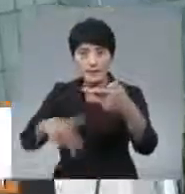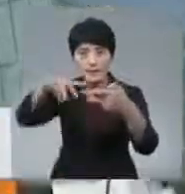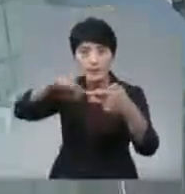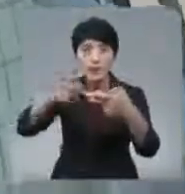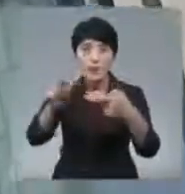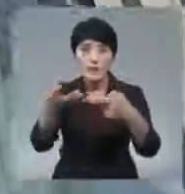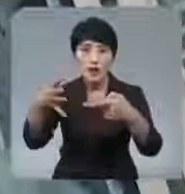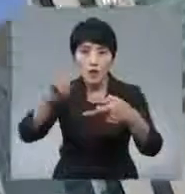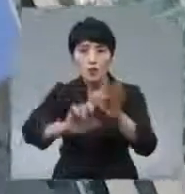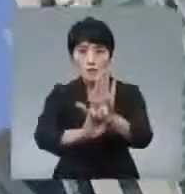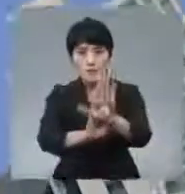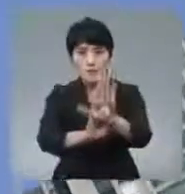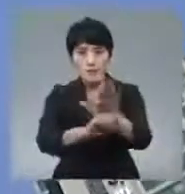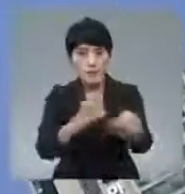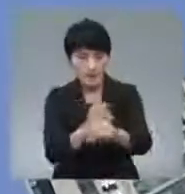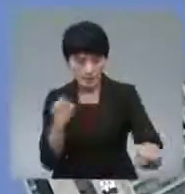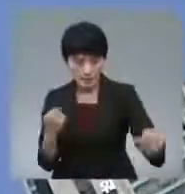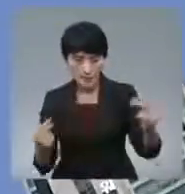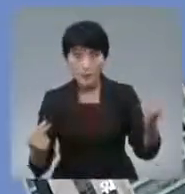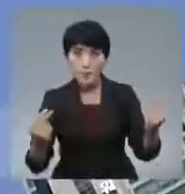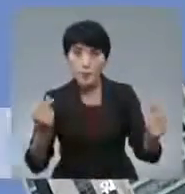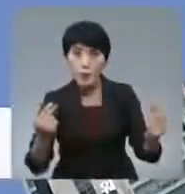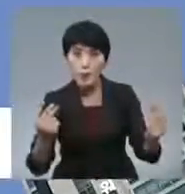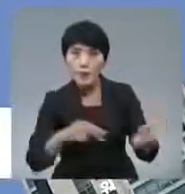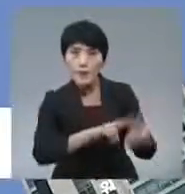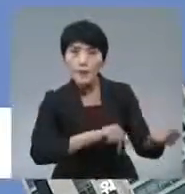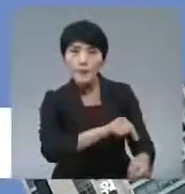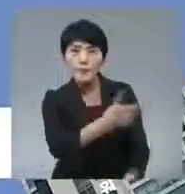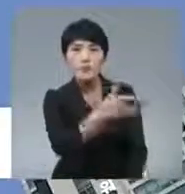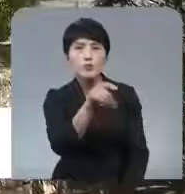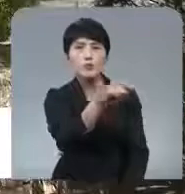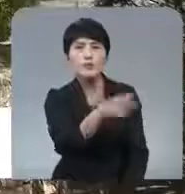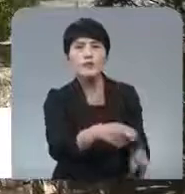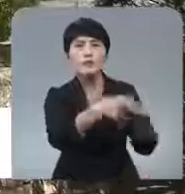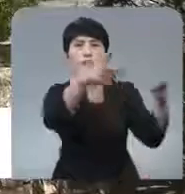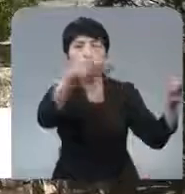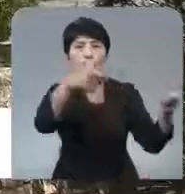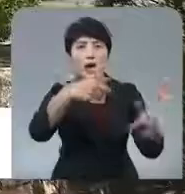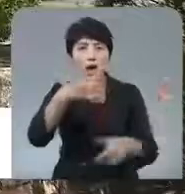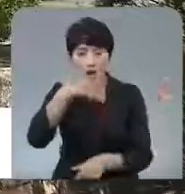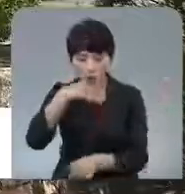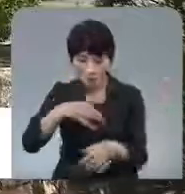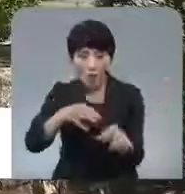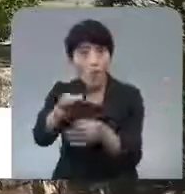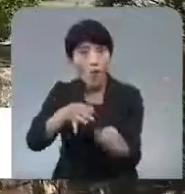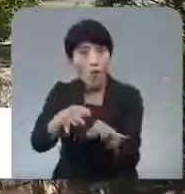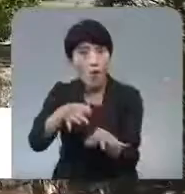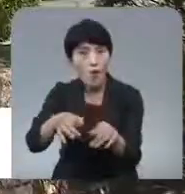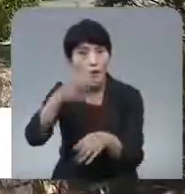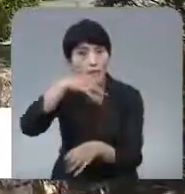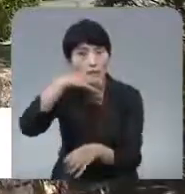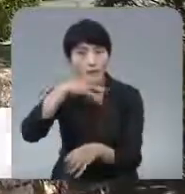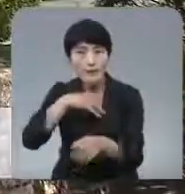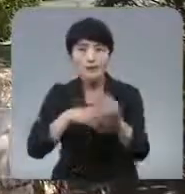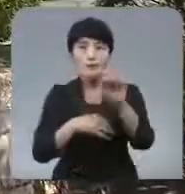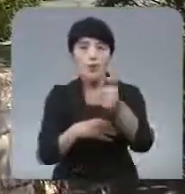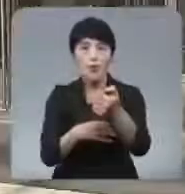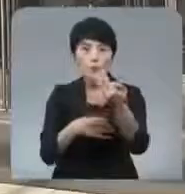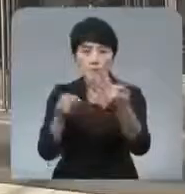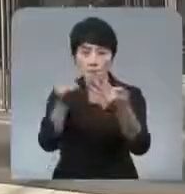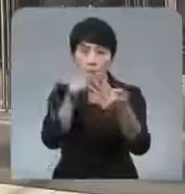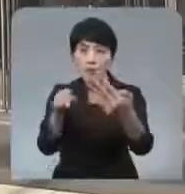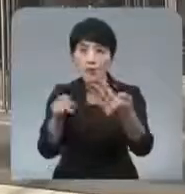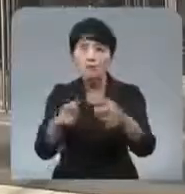soit 9,3 milliards d'euros. C'est un record depuis le troisième trimestre 2018 et une hausse de 53,4% en